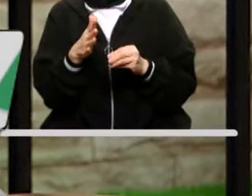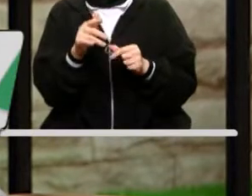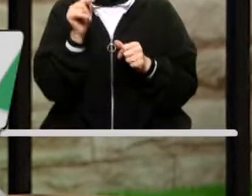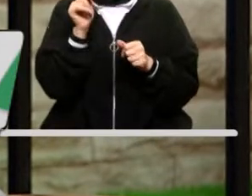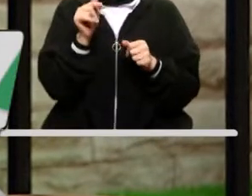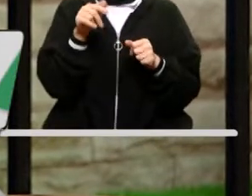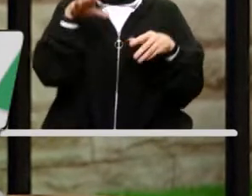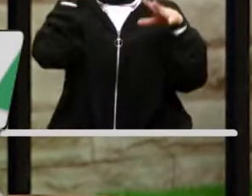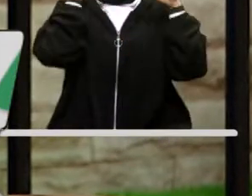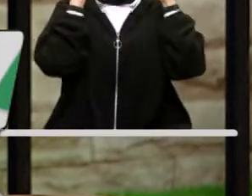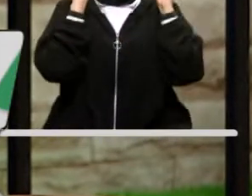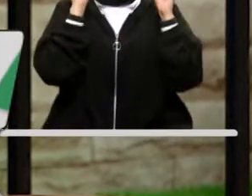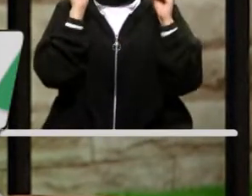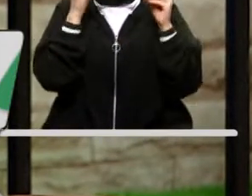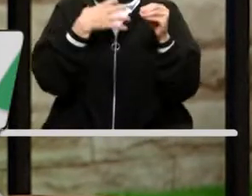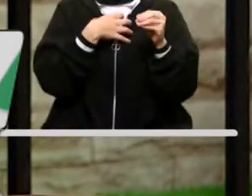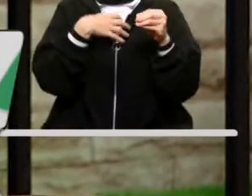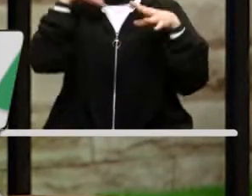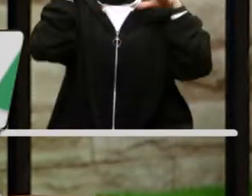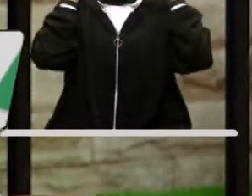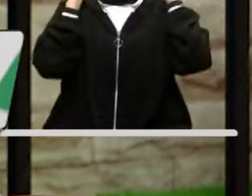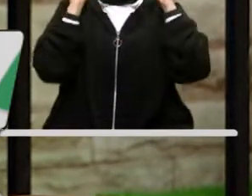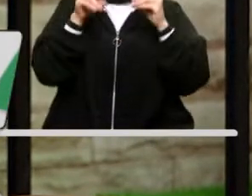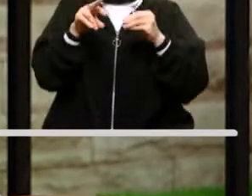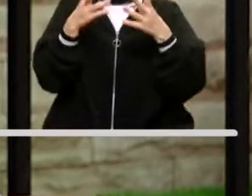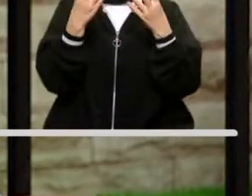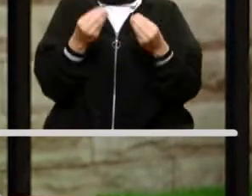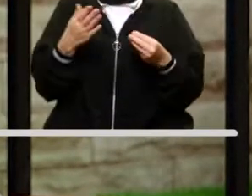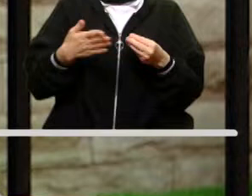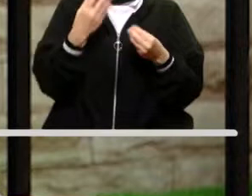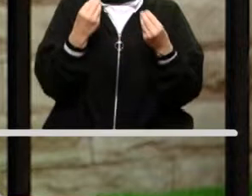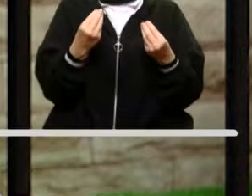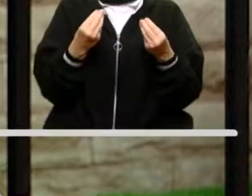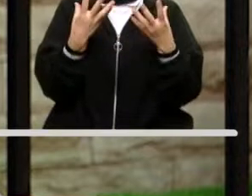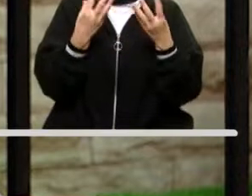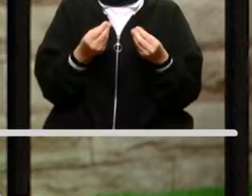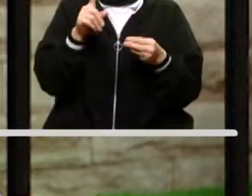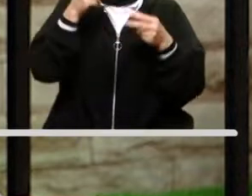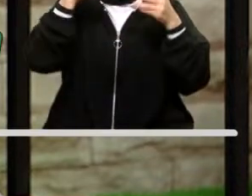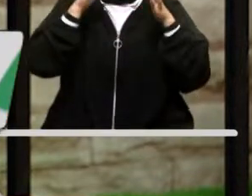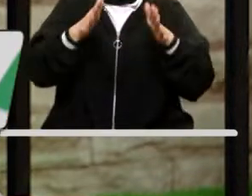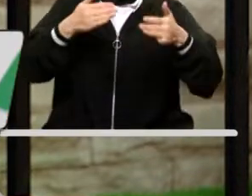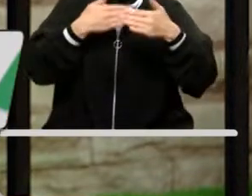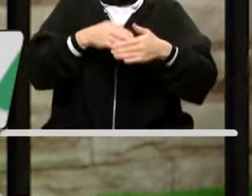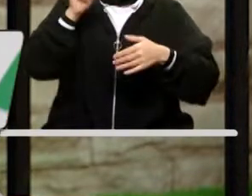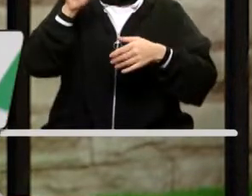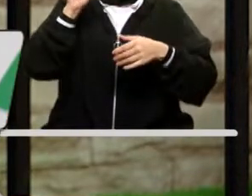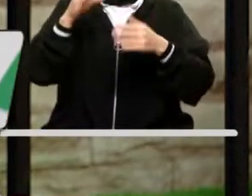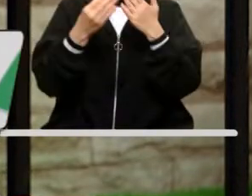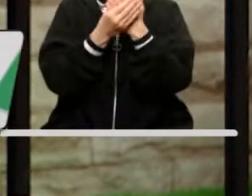öğrenmeye başlarsınız. Ama biz maalesef herkesten işte bir sınıfta bir öğretmen derse girer 30 tane